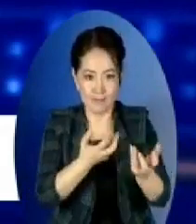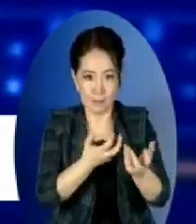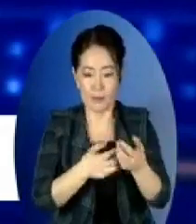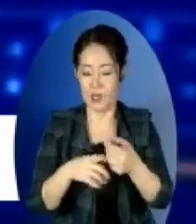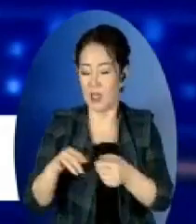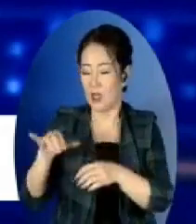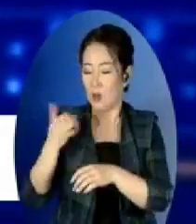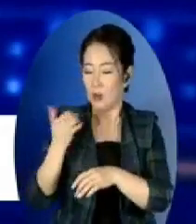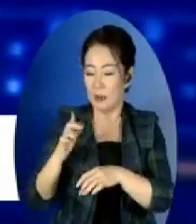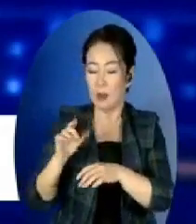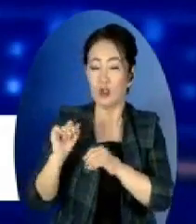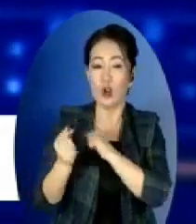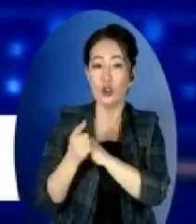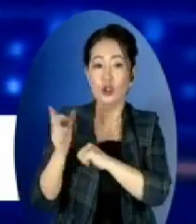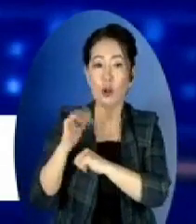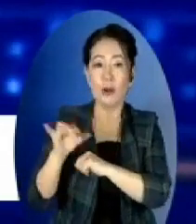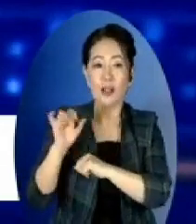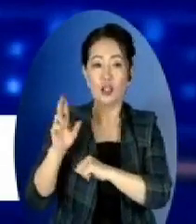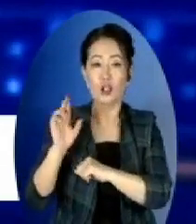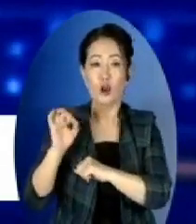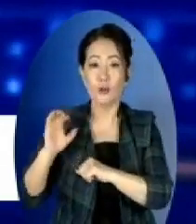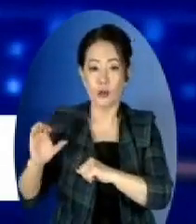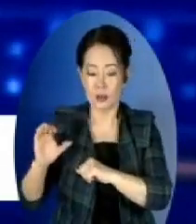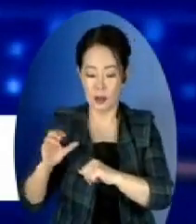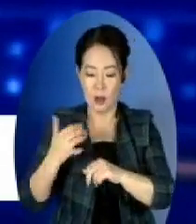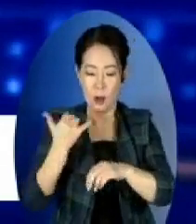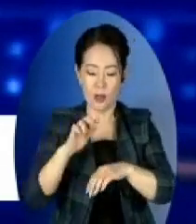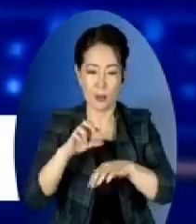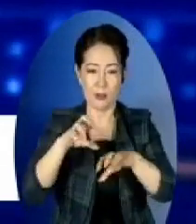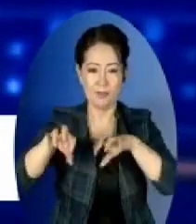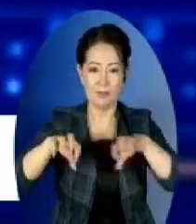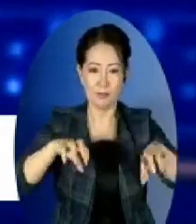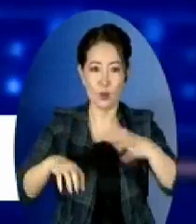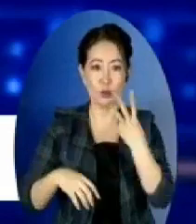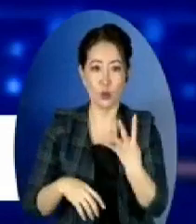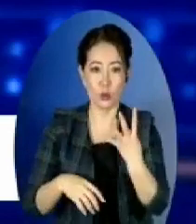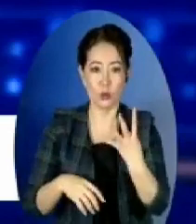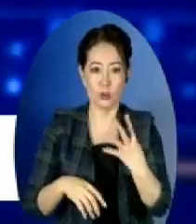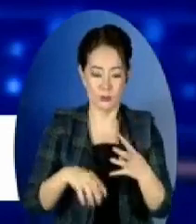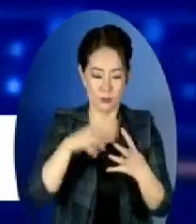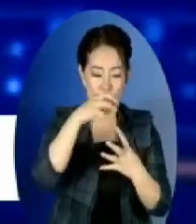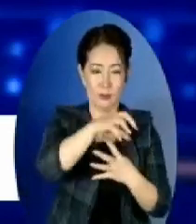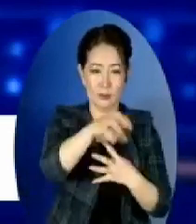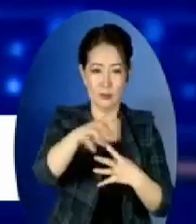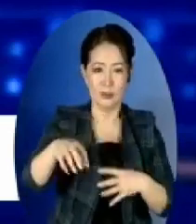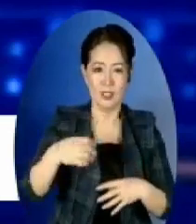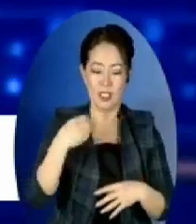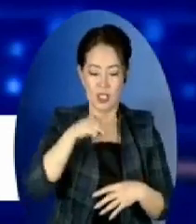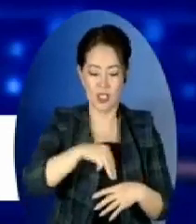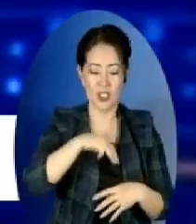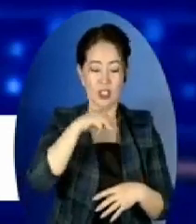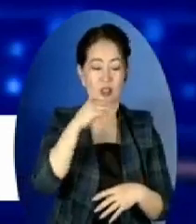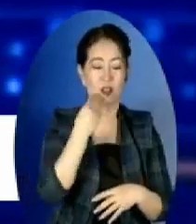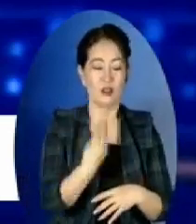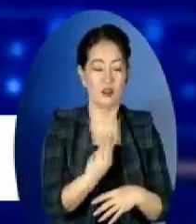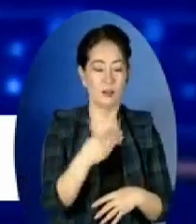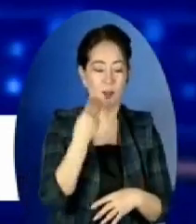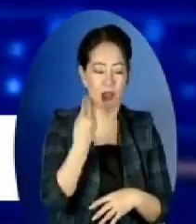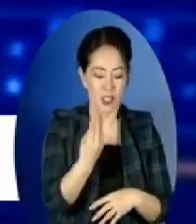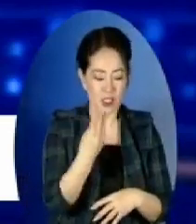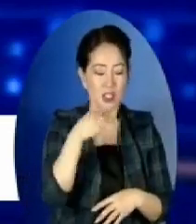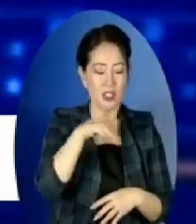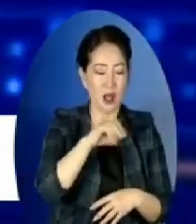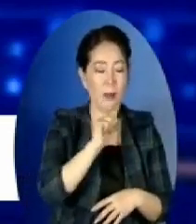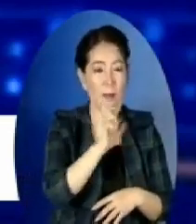хөдөлгөөний комиссоос яг одоо нийслэлхтийн хэмжээнд баярлах 4 цагт штаб баярлцсан байгаа. За энэ дөрвөлөндөө ажилтан, за онцгой